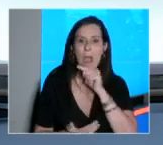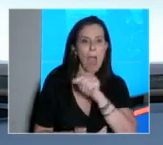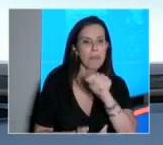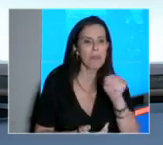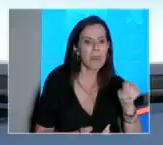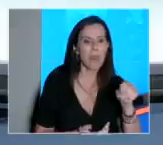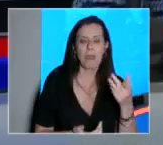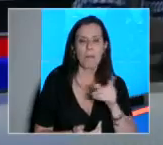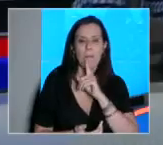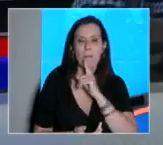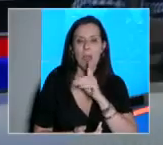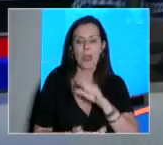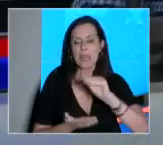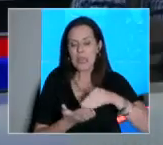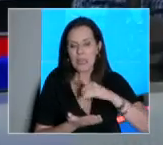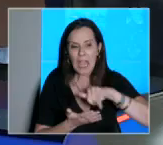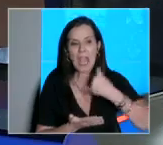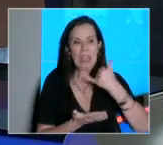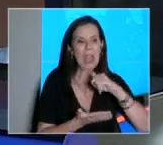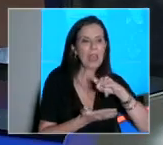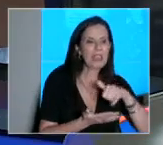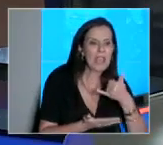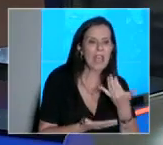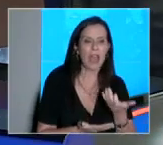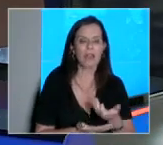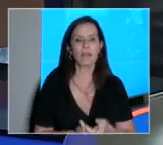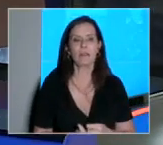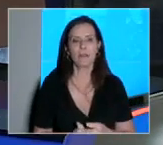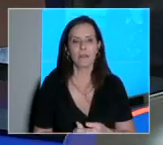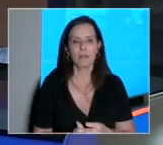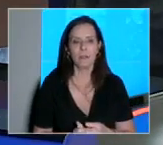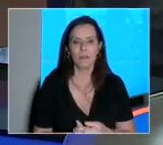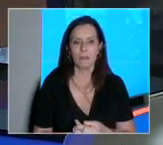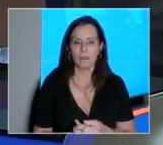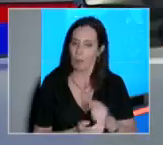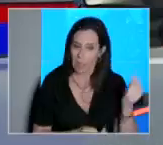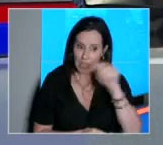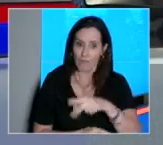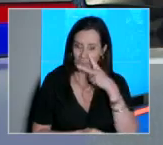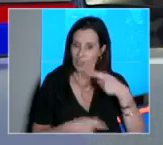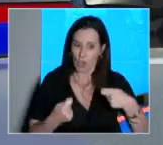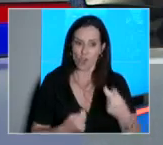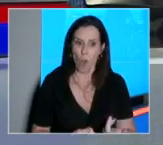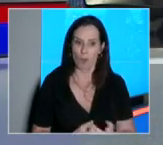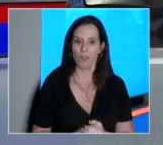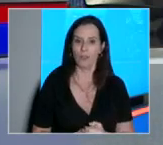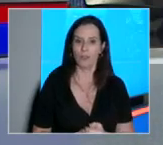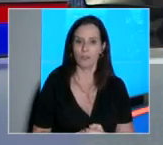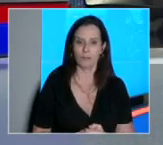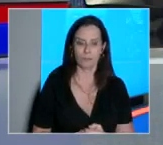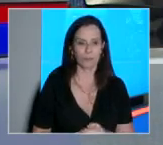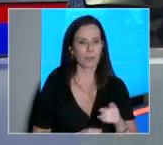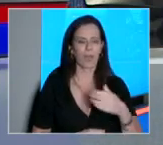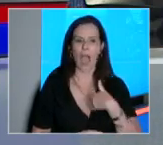עכשיו יש תחינה, ועוד תחינה, ועוד חלבה. כן, הגדרה מסובבת. הייתה בו לברנין, זה הפך למסעדות, זה הפך ל...